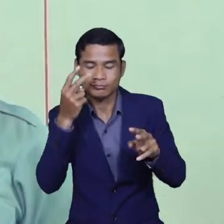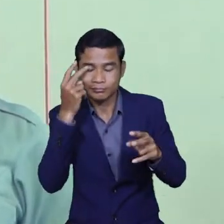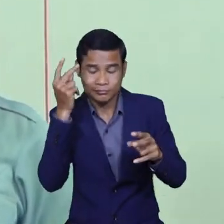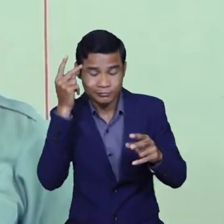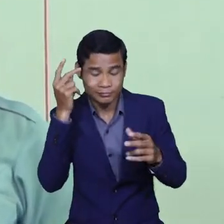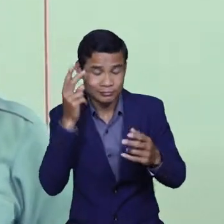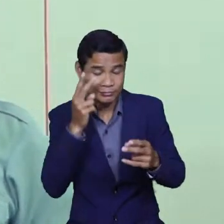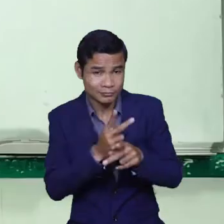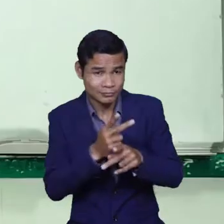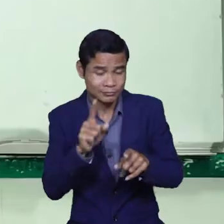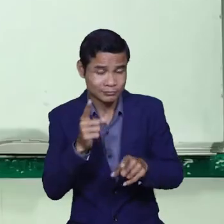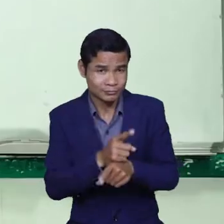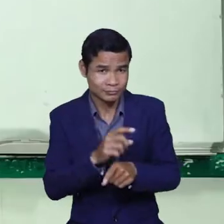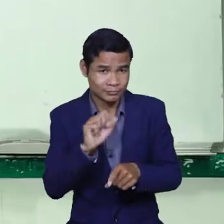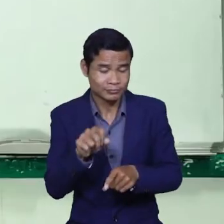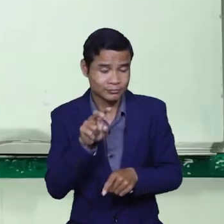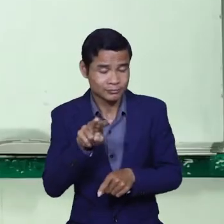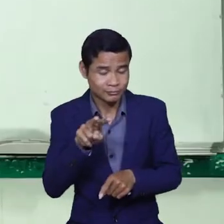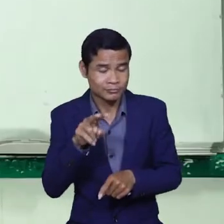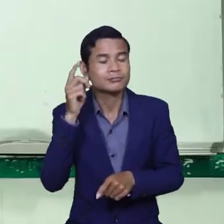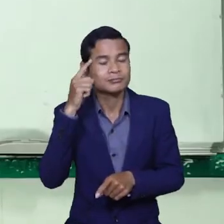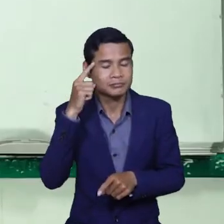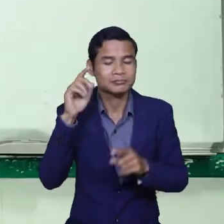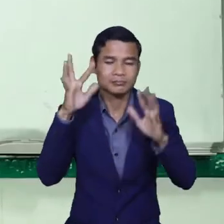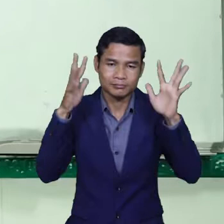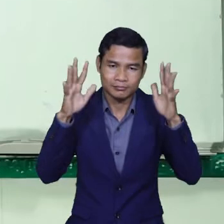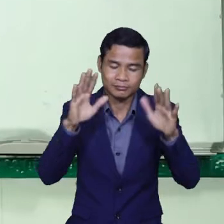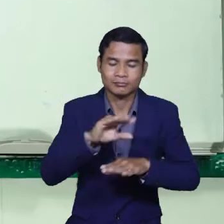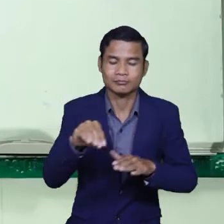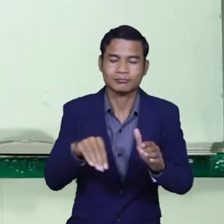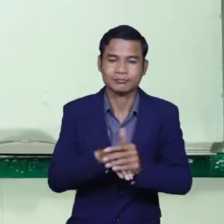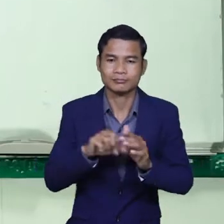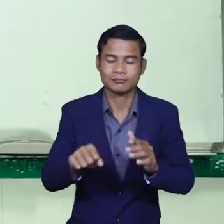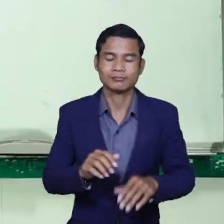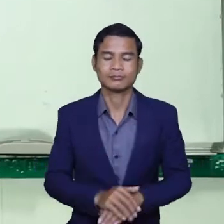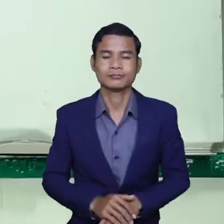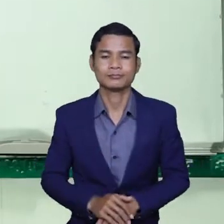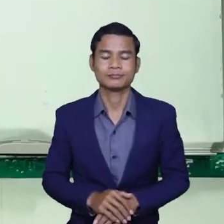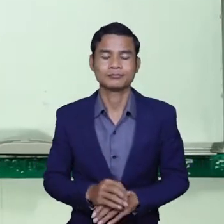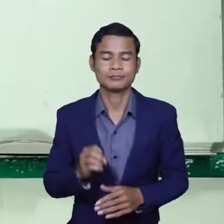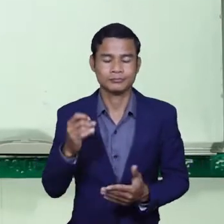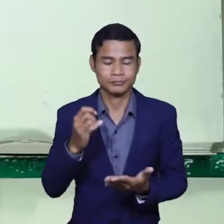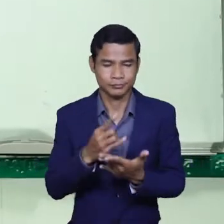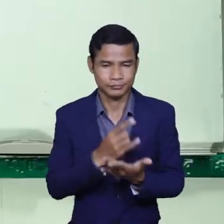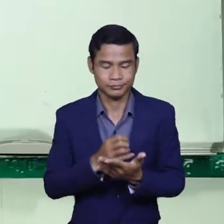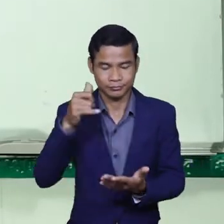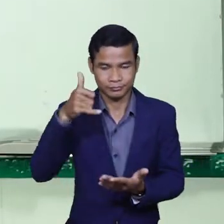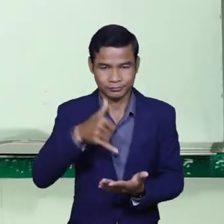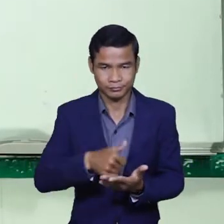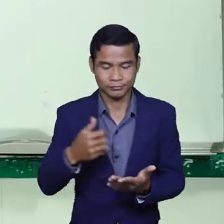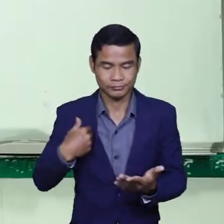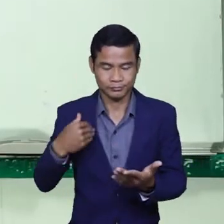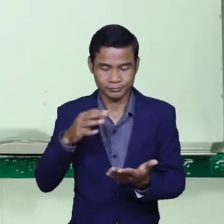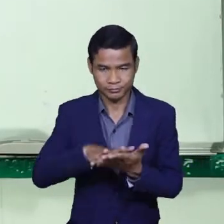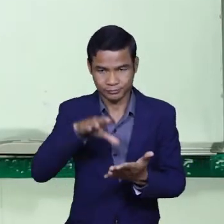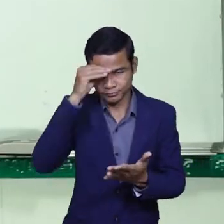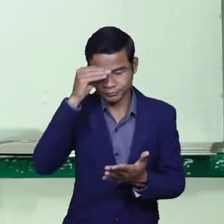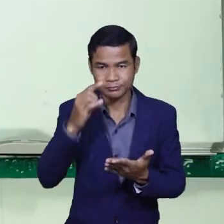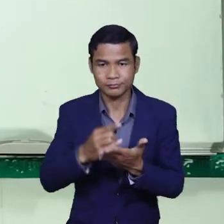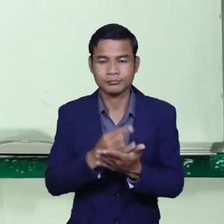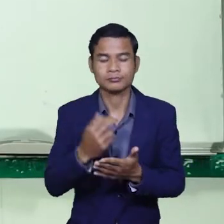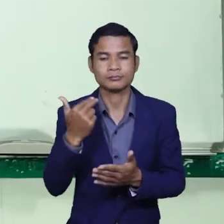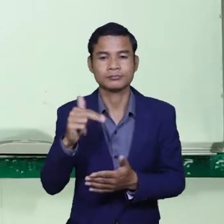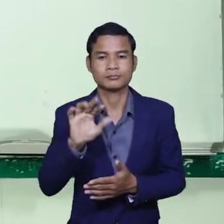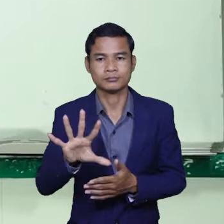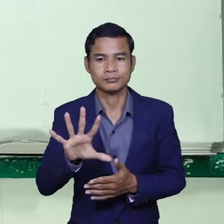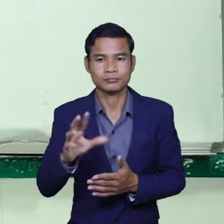កូនចាត្រឹមត្រូវណាកូនណាចាអបអរសាទរកូនចាអញ្ចឹងសម្រាប់មេរៀននៅថ្ងៃនេះចាគឺយើងសិក្សានៅមេរៀនទី5ដដែល